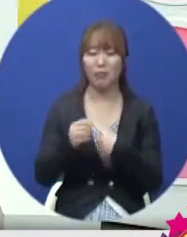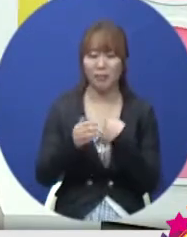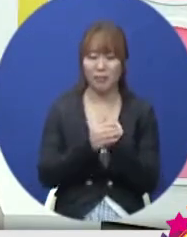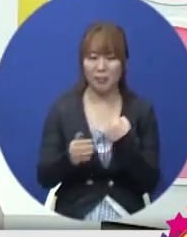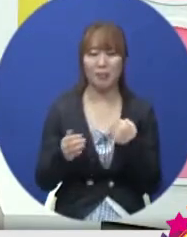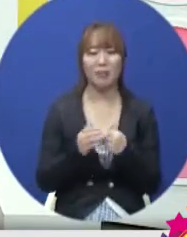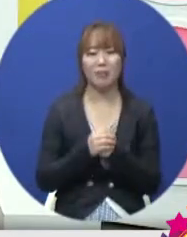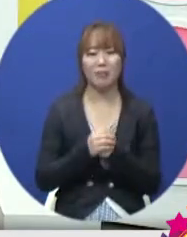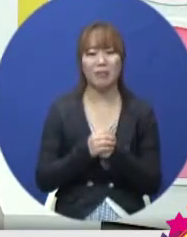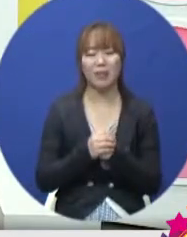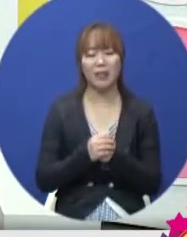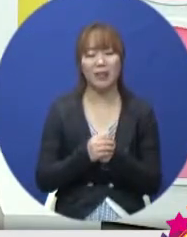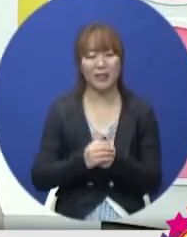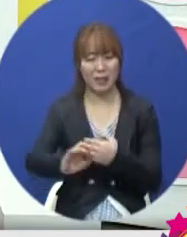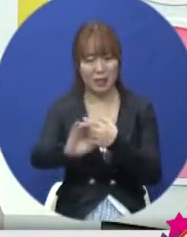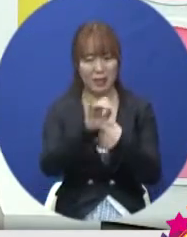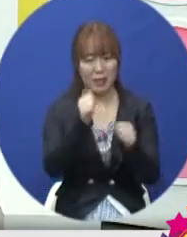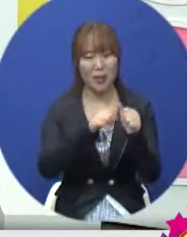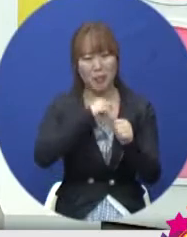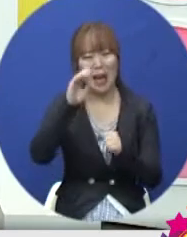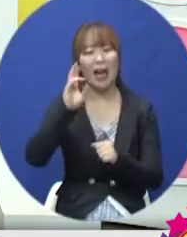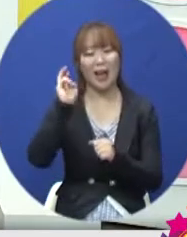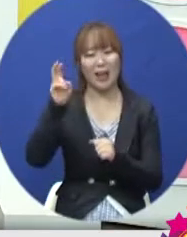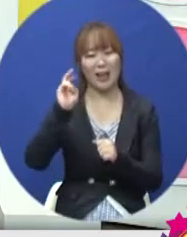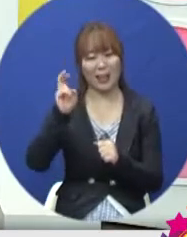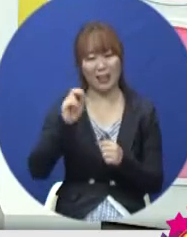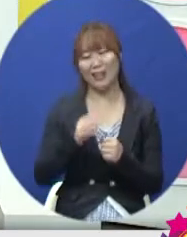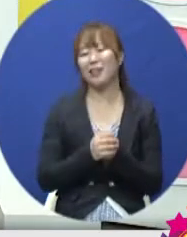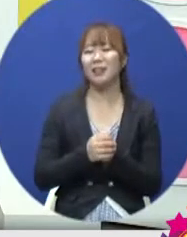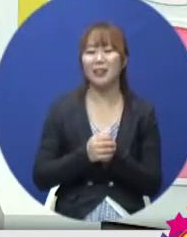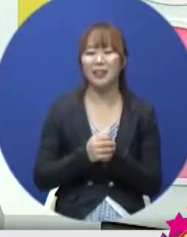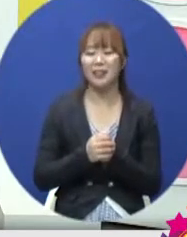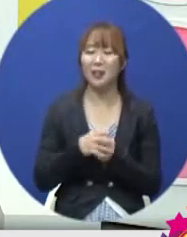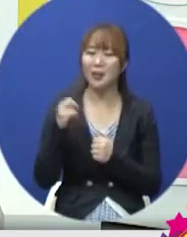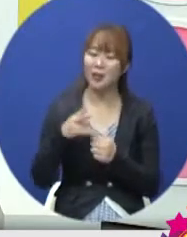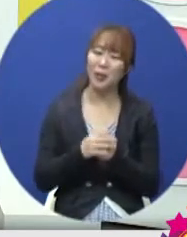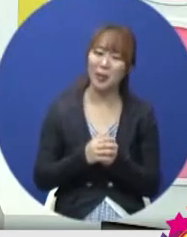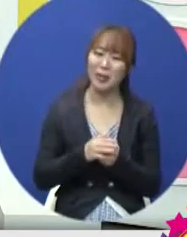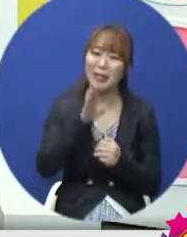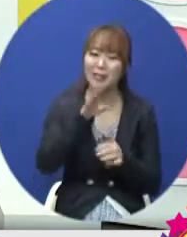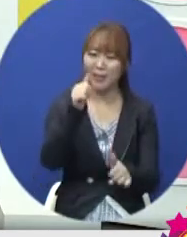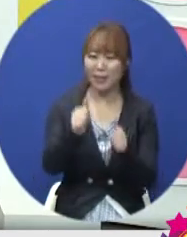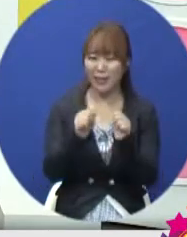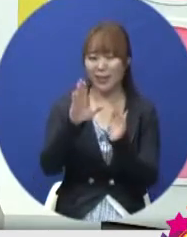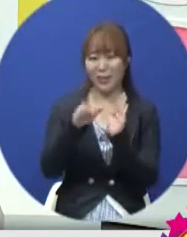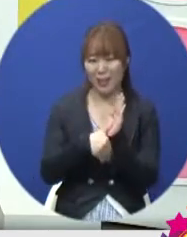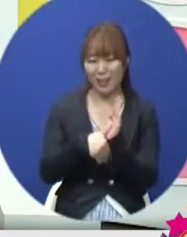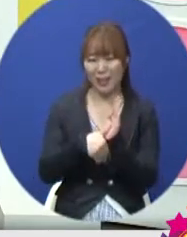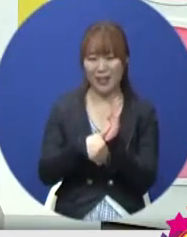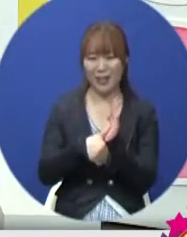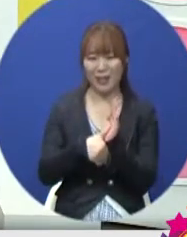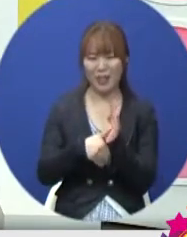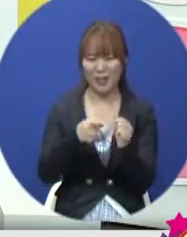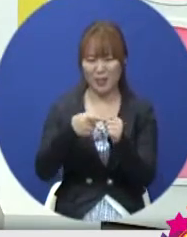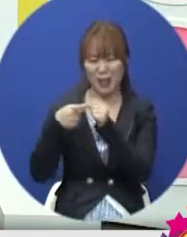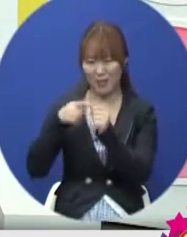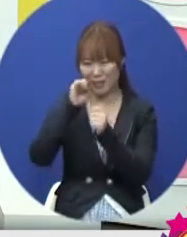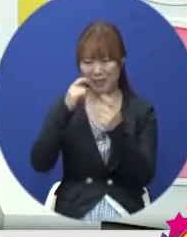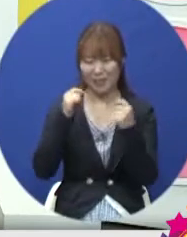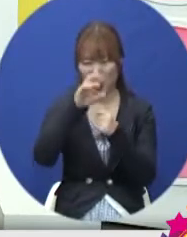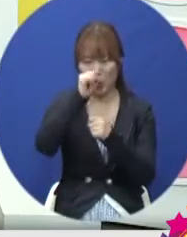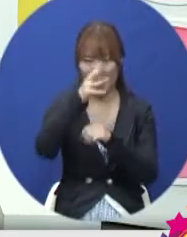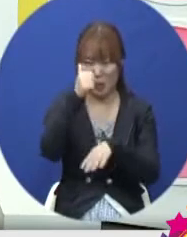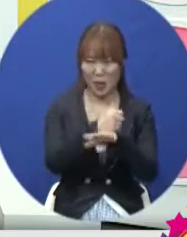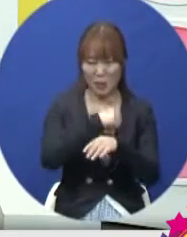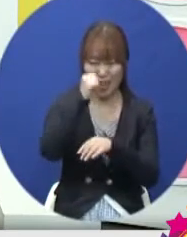잘하시니까 예선은 네. 분명히 통과하실 것 같고 네. 또 본선에서 아, 본선에서 장원도 네, 하세요 아버님. 네 좋은